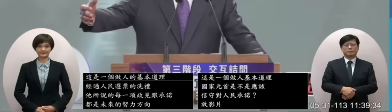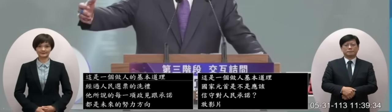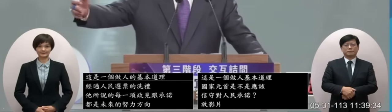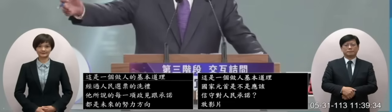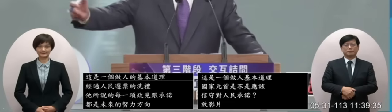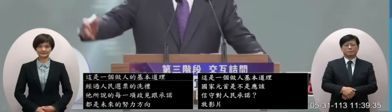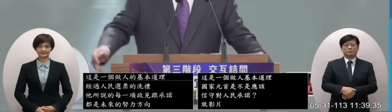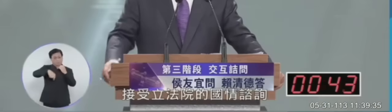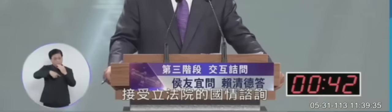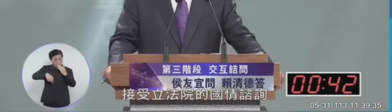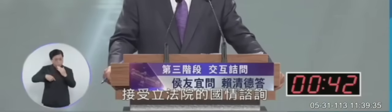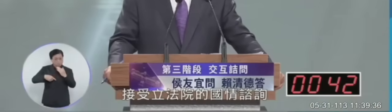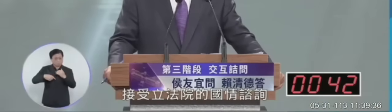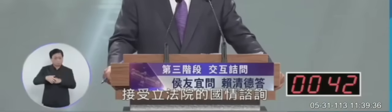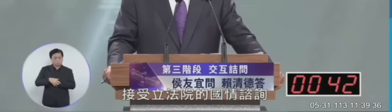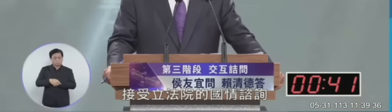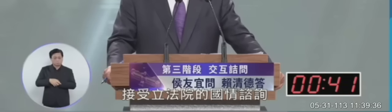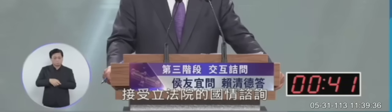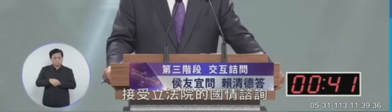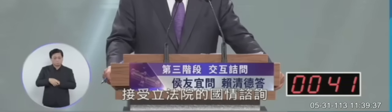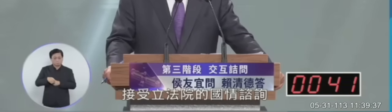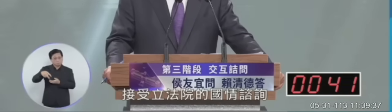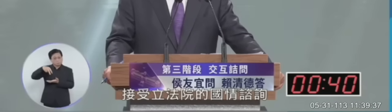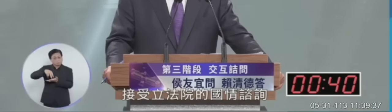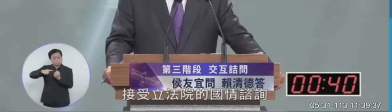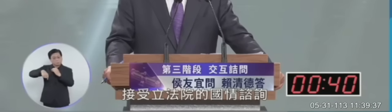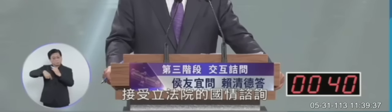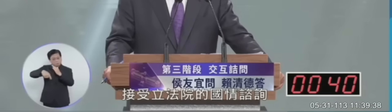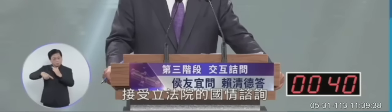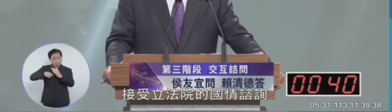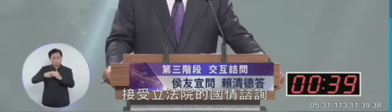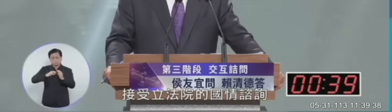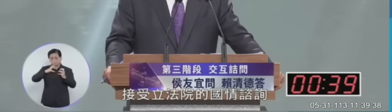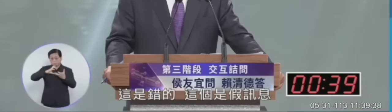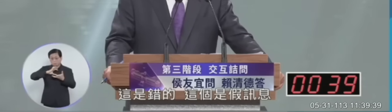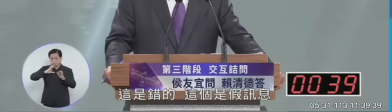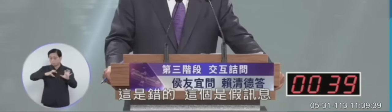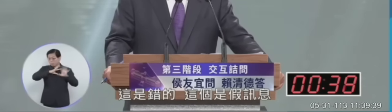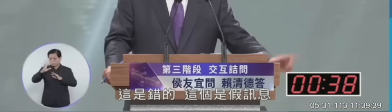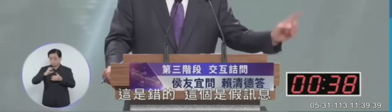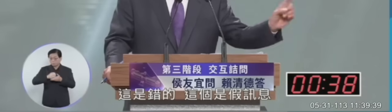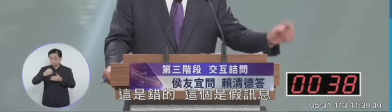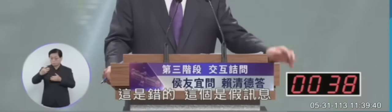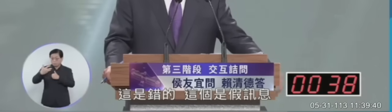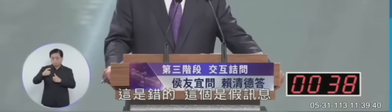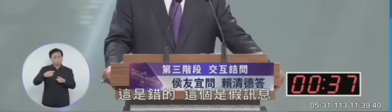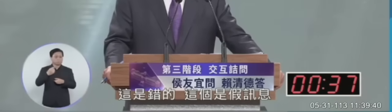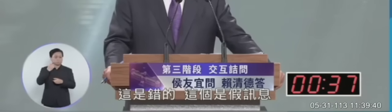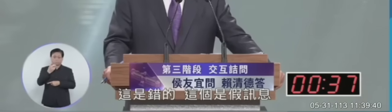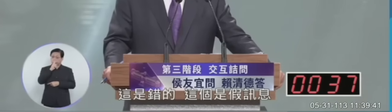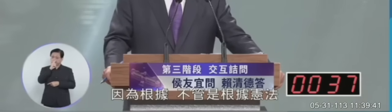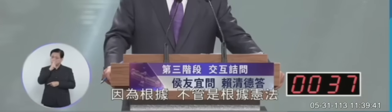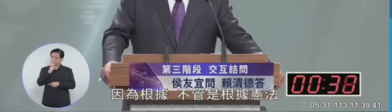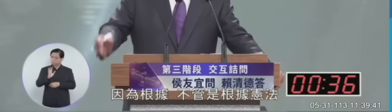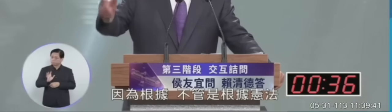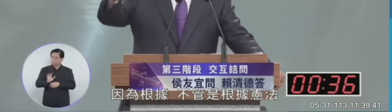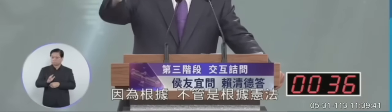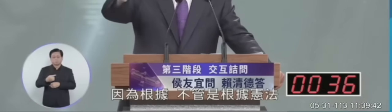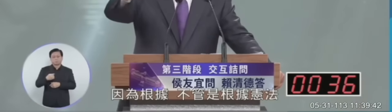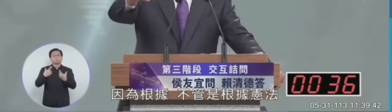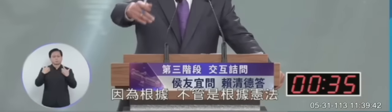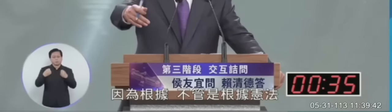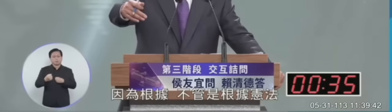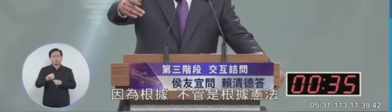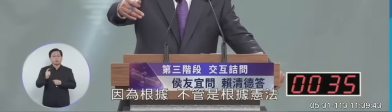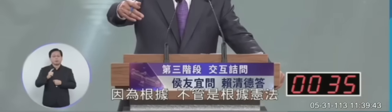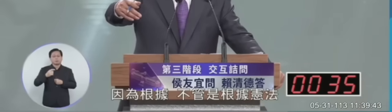院接受这个立法院的这个国情咨询，这是错的，这个是假讯息。因为根据不